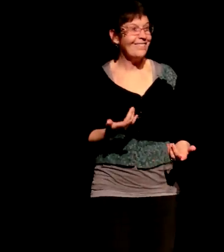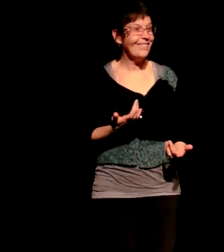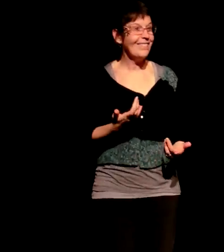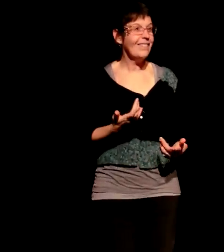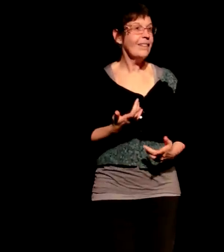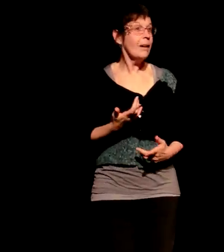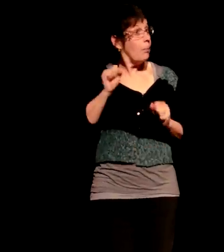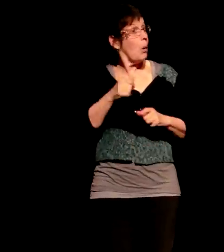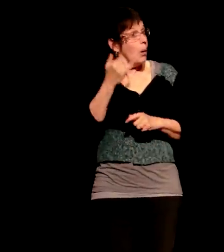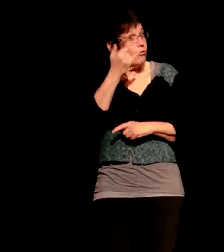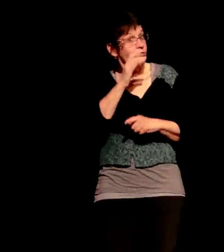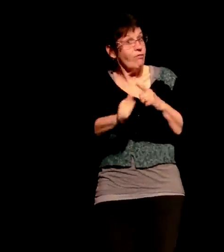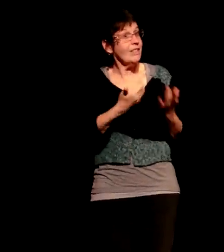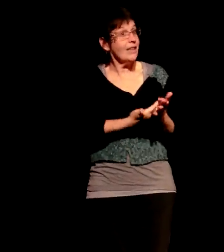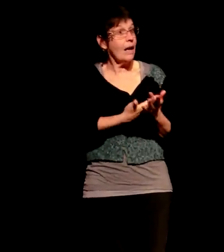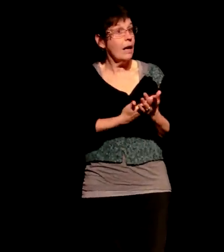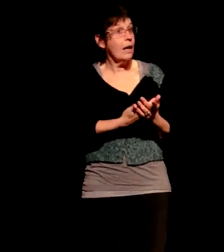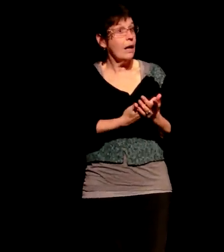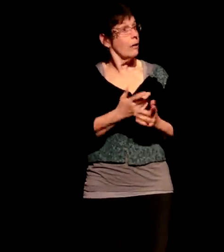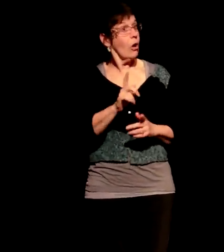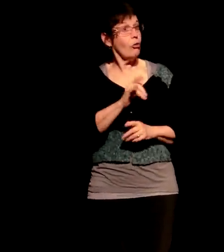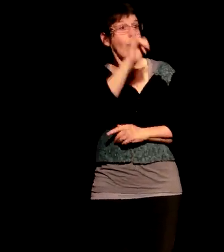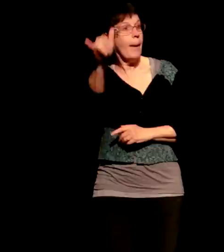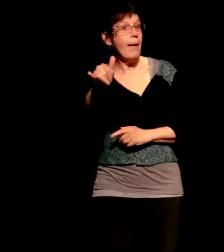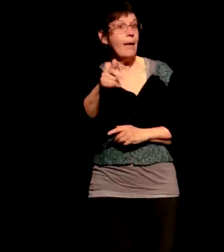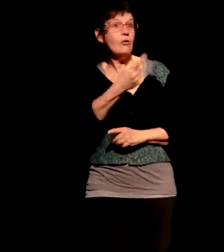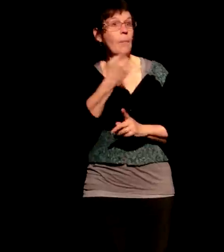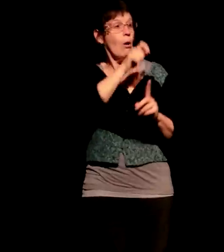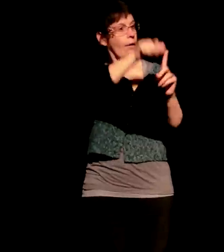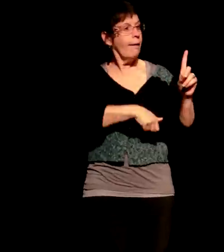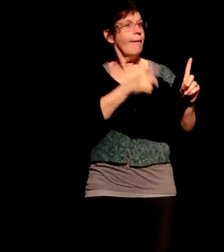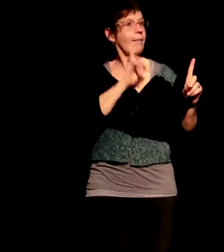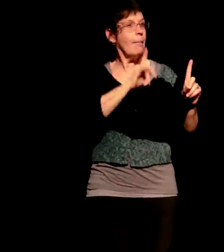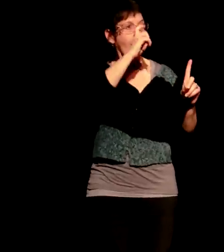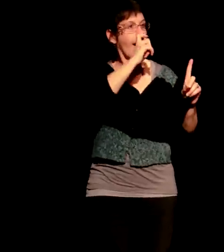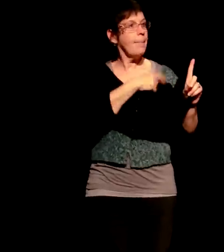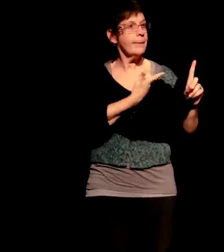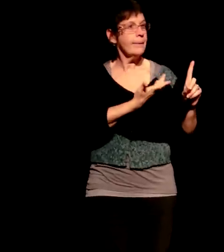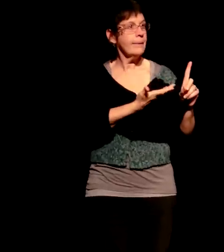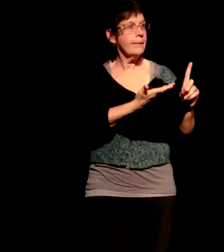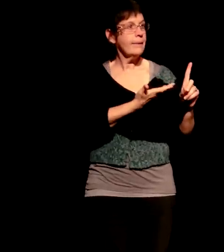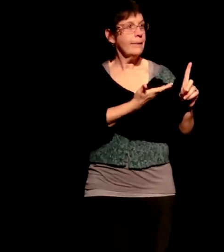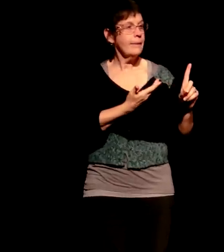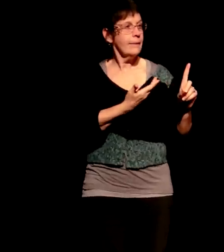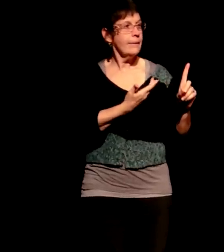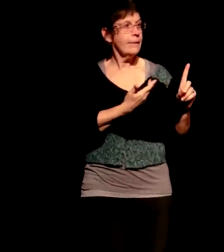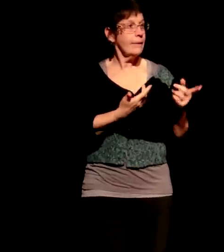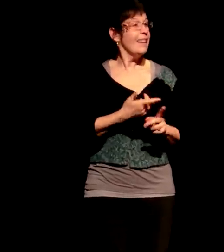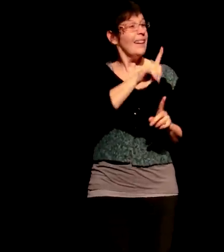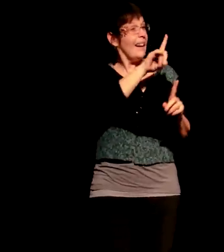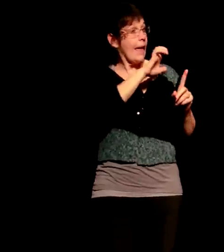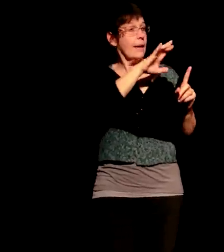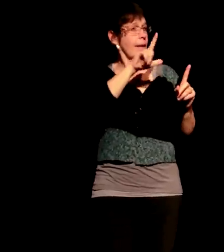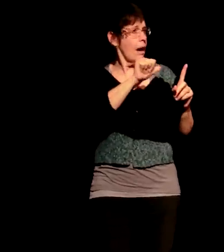font pas. Ils le font que dans son cas, elle. Et puis l'autre truc, c'est que Leïla, c'était une militante hors pair, une militante